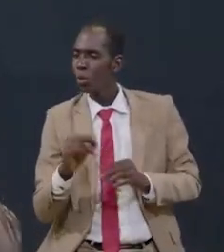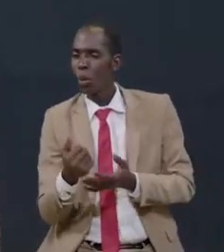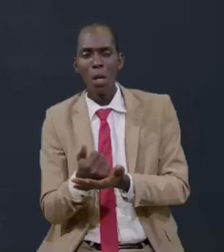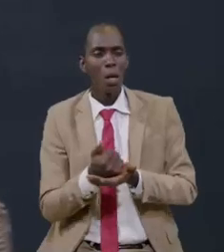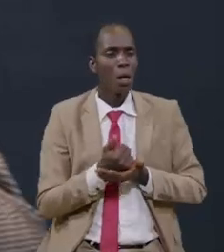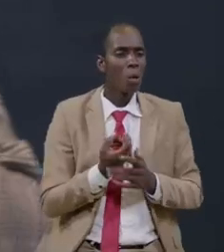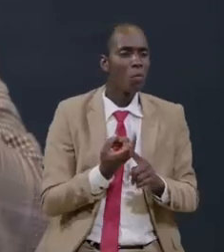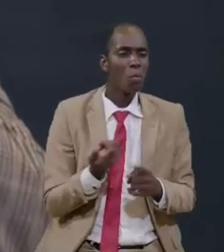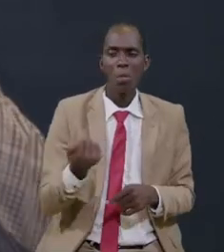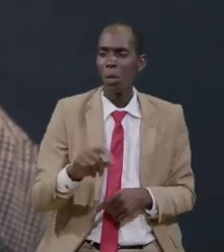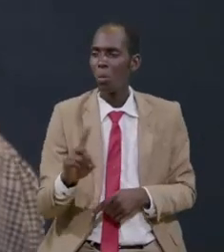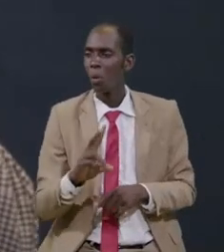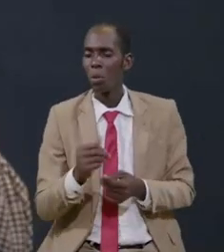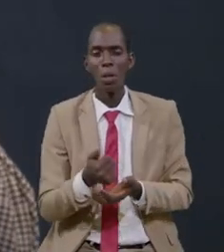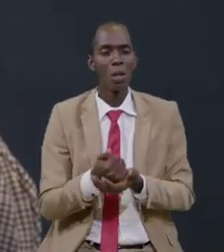nulle part,